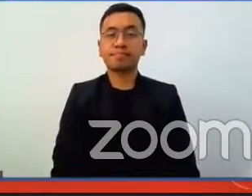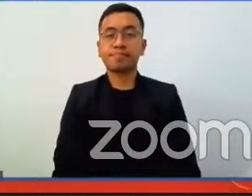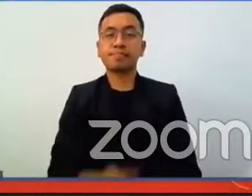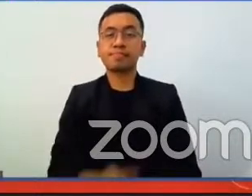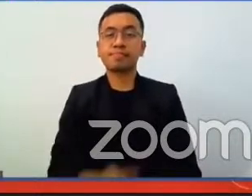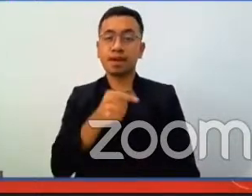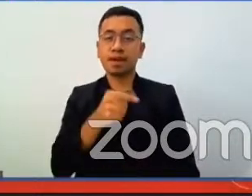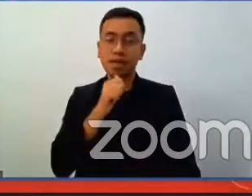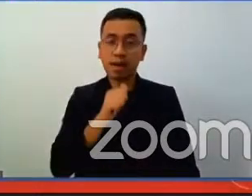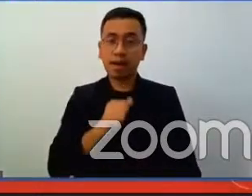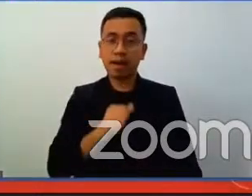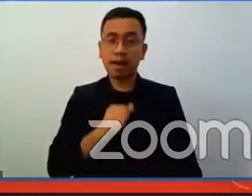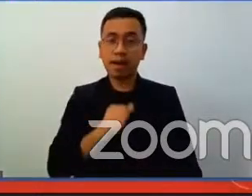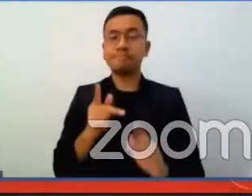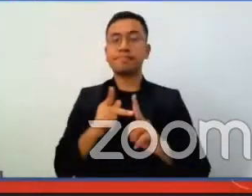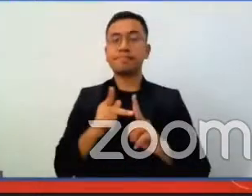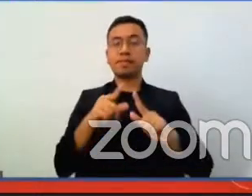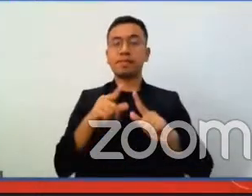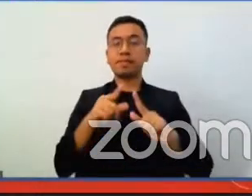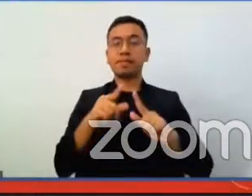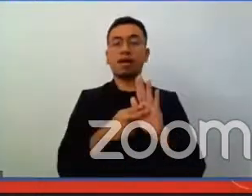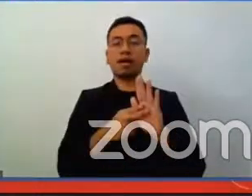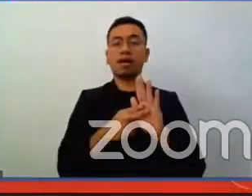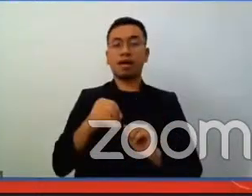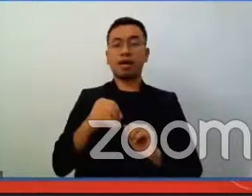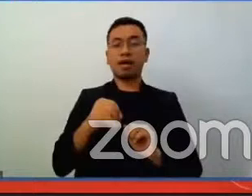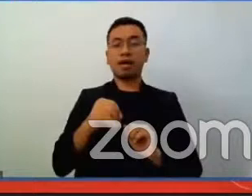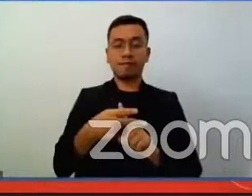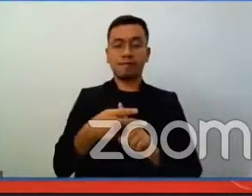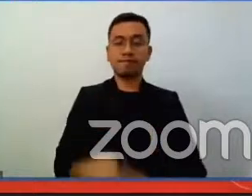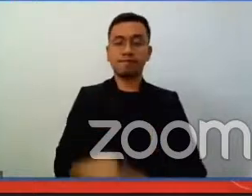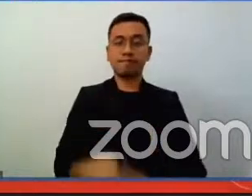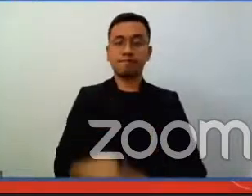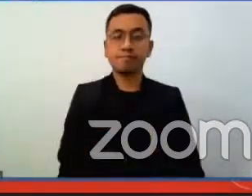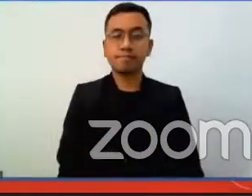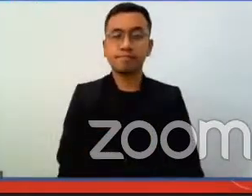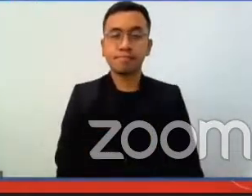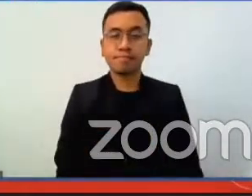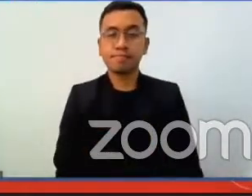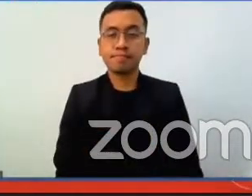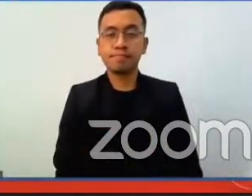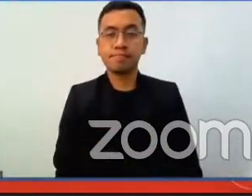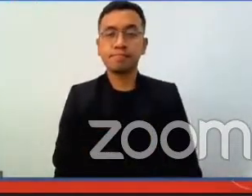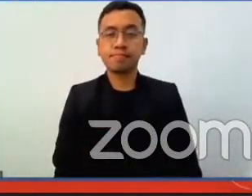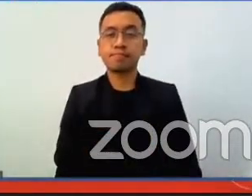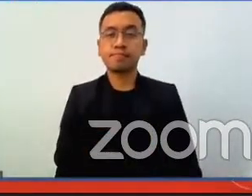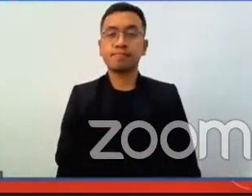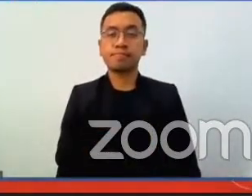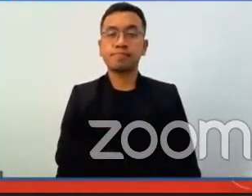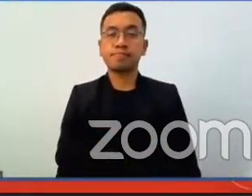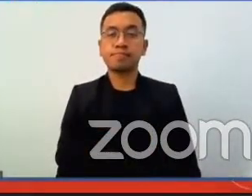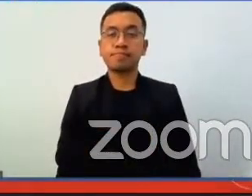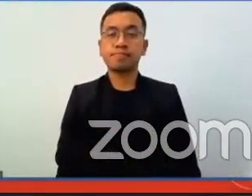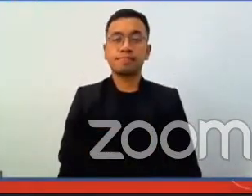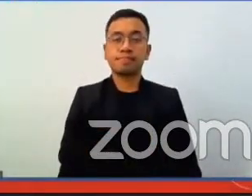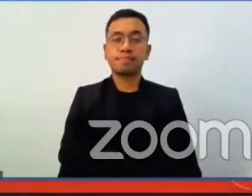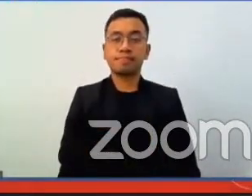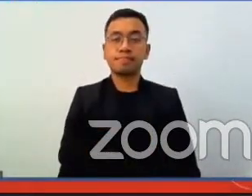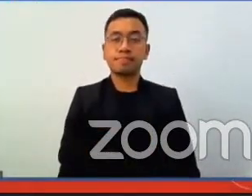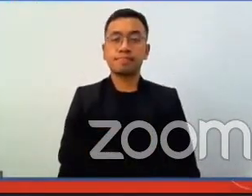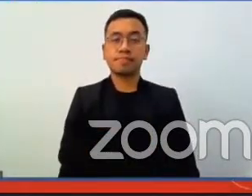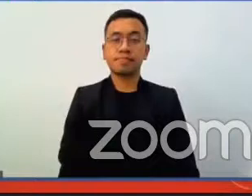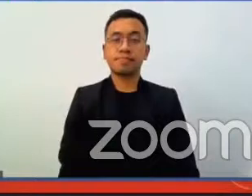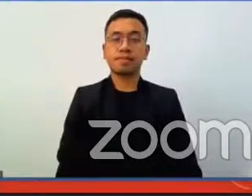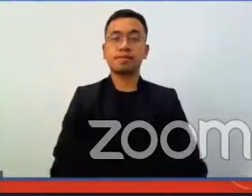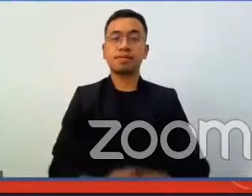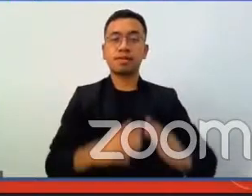dari Bapak Muhammad Hanif Praskia. Nah, ini bagaimana prosedur jika